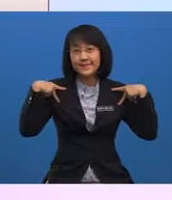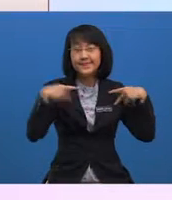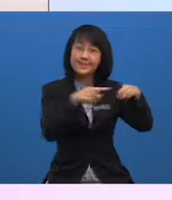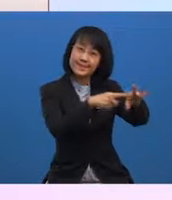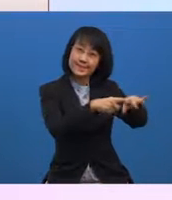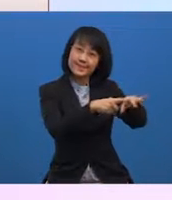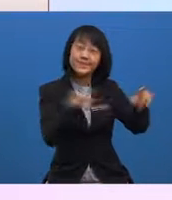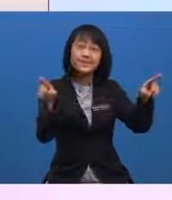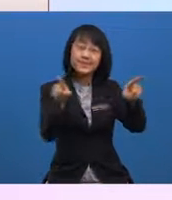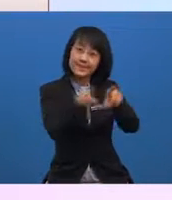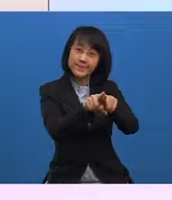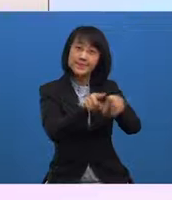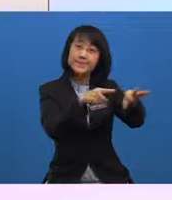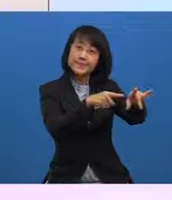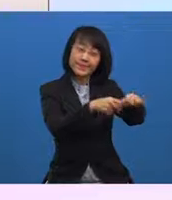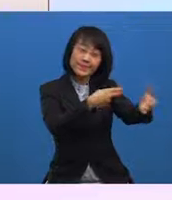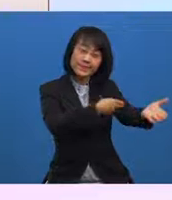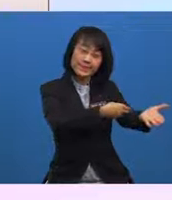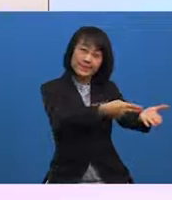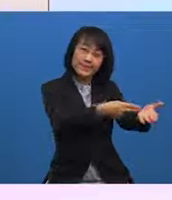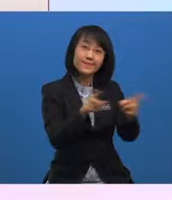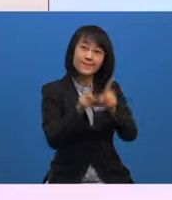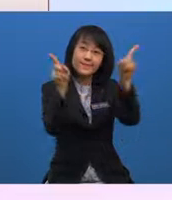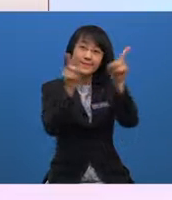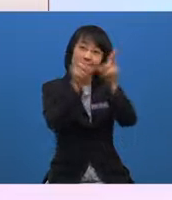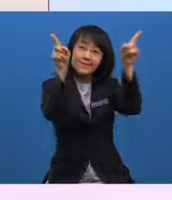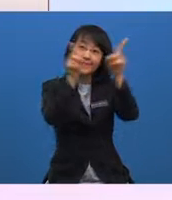sama. Daun berurat jejala.